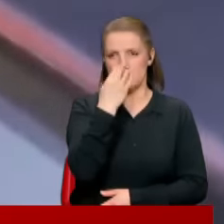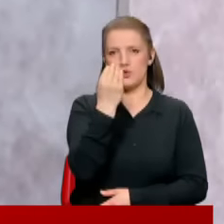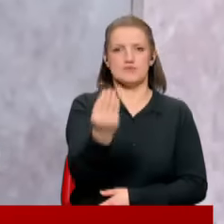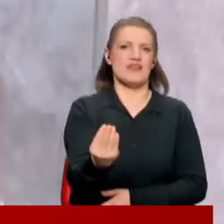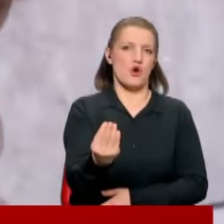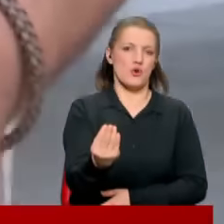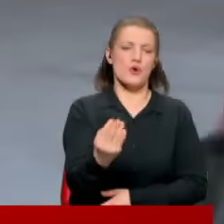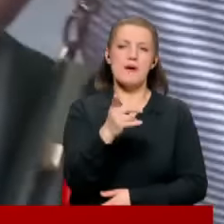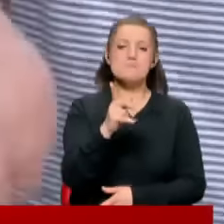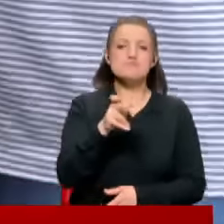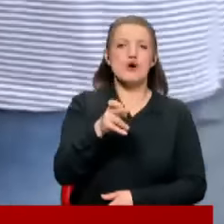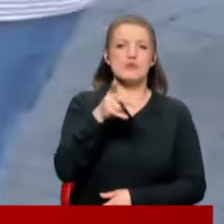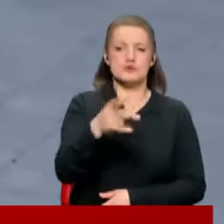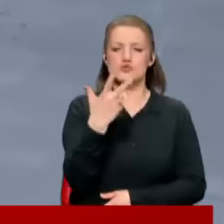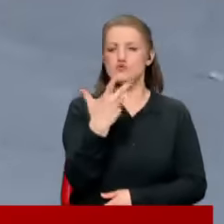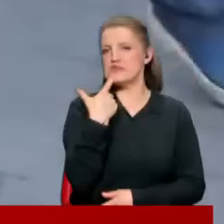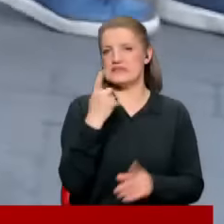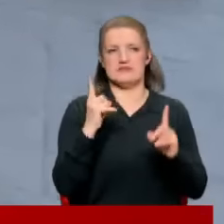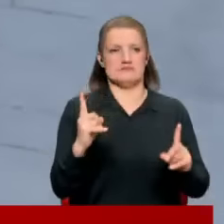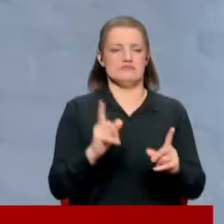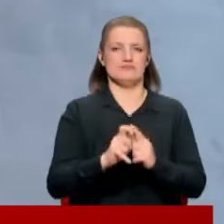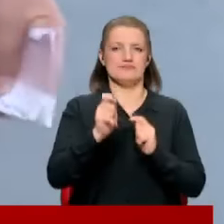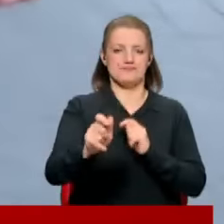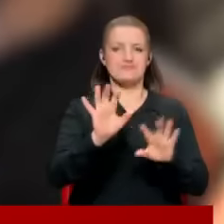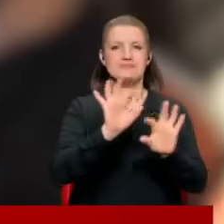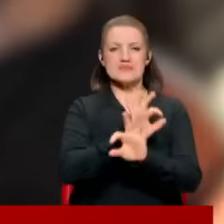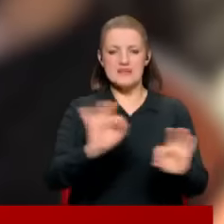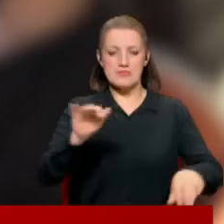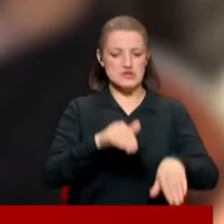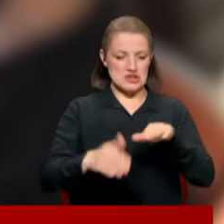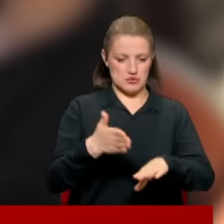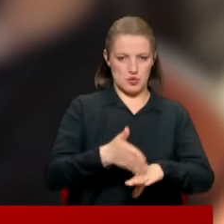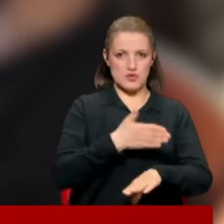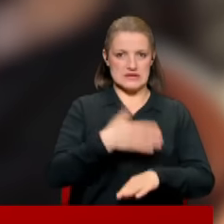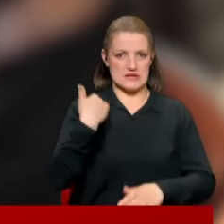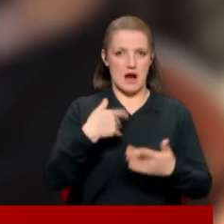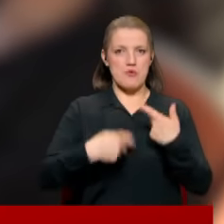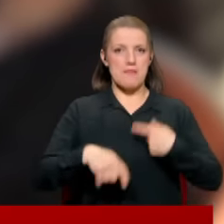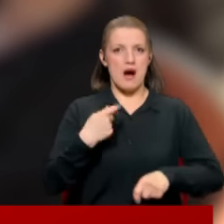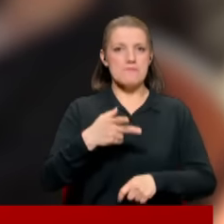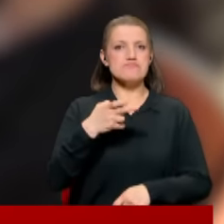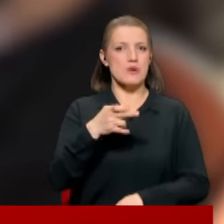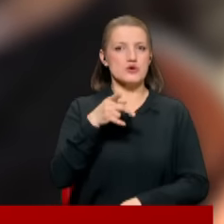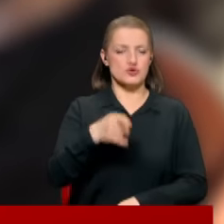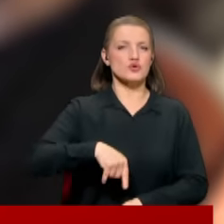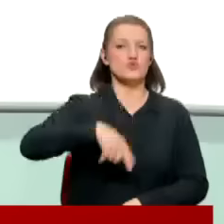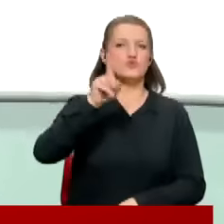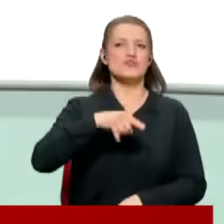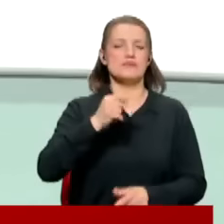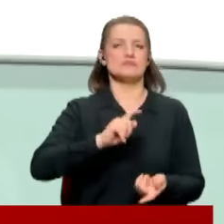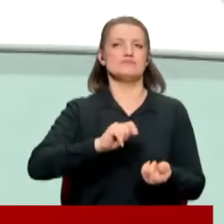ödemesi yapıyor. Promosyon 3 yıllık ödeniyor. Tam da seçim öncesi kamu bankaları promosyon miktarını